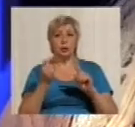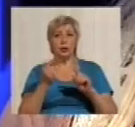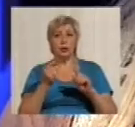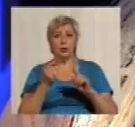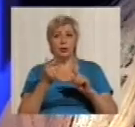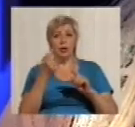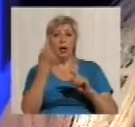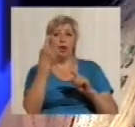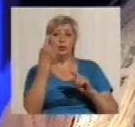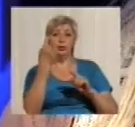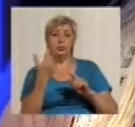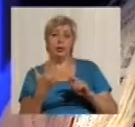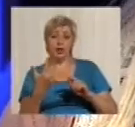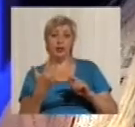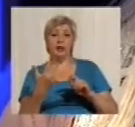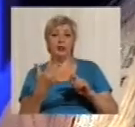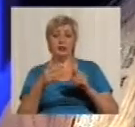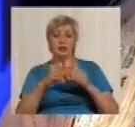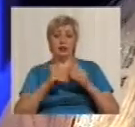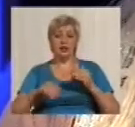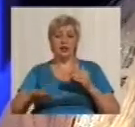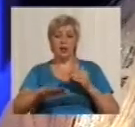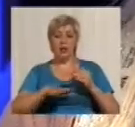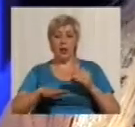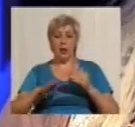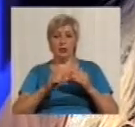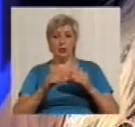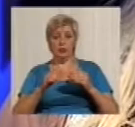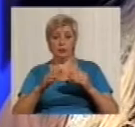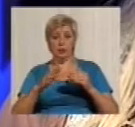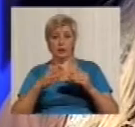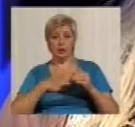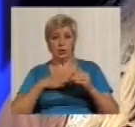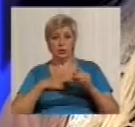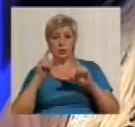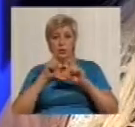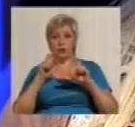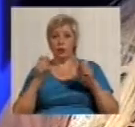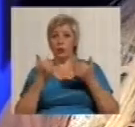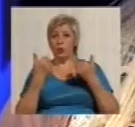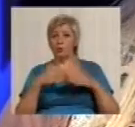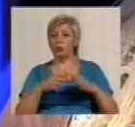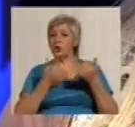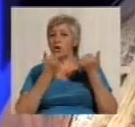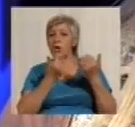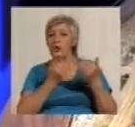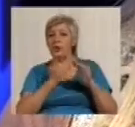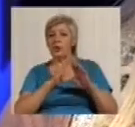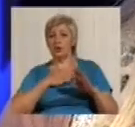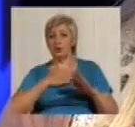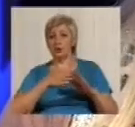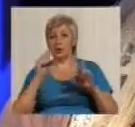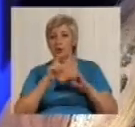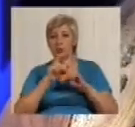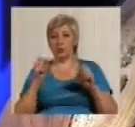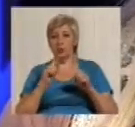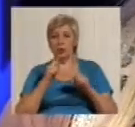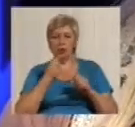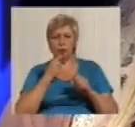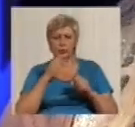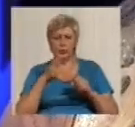треть нашей школы, участка земельного, не принадлежит уже школе. И, в общем-то, что-то было из этой речи очень трудно понять, как